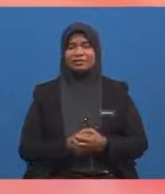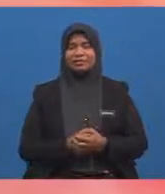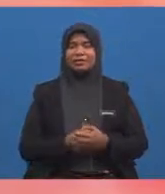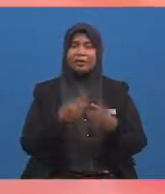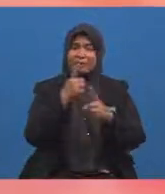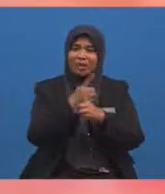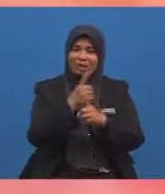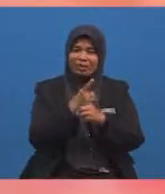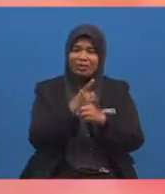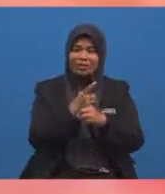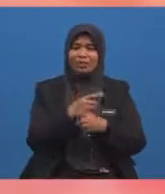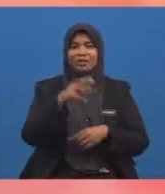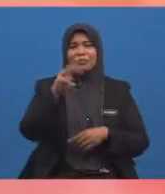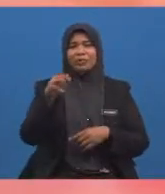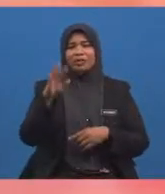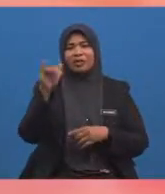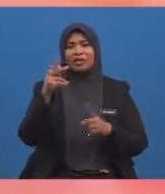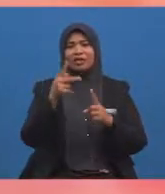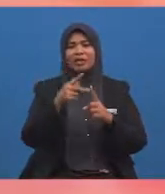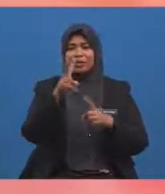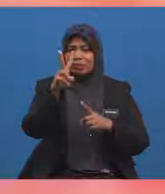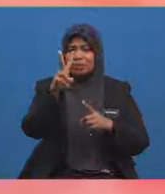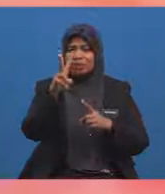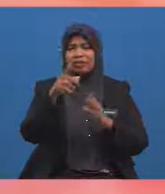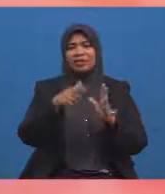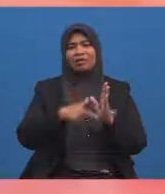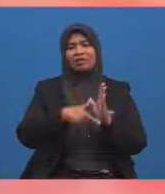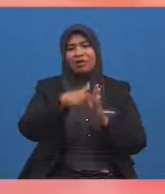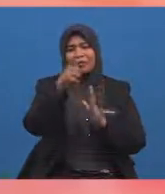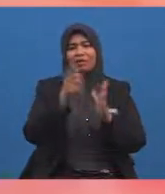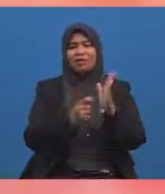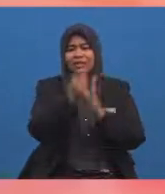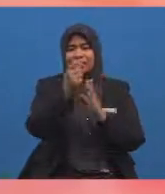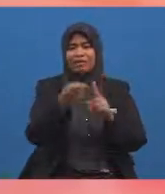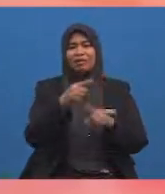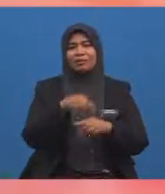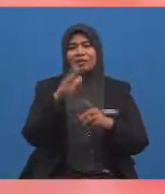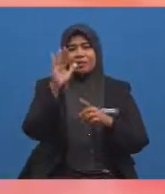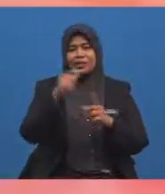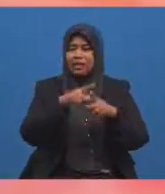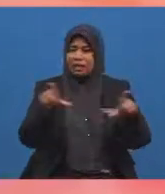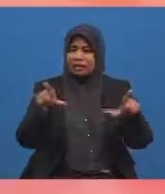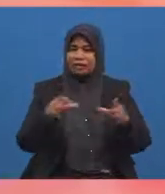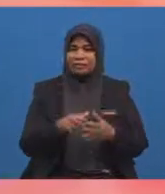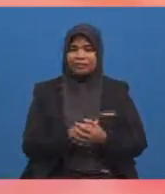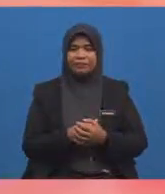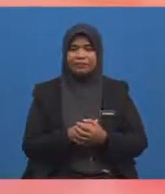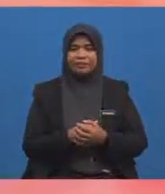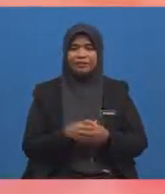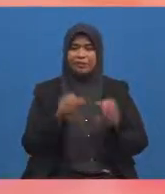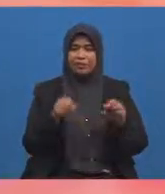Betul murid-murid, murid yang kedua adalah lebih tinggi daripada yang lain. Bolehkah